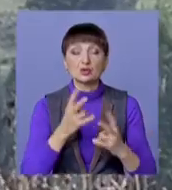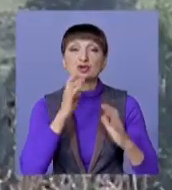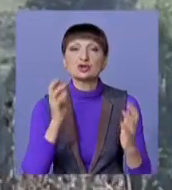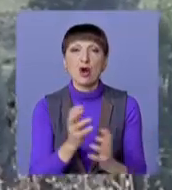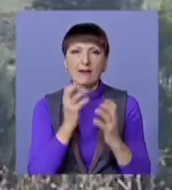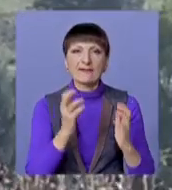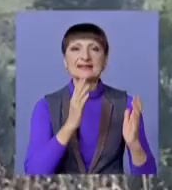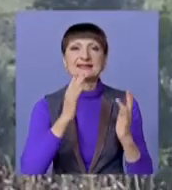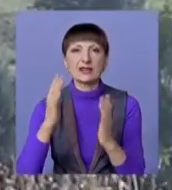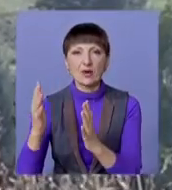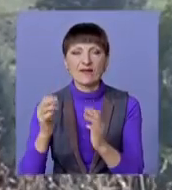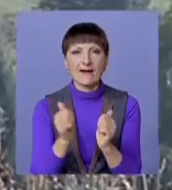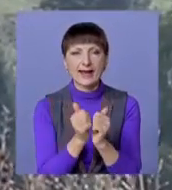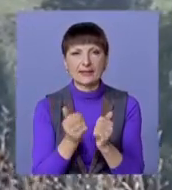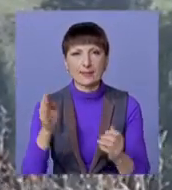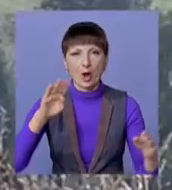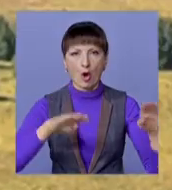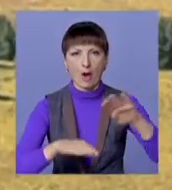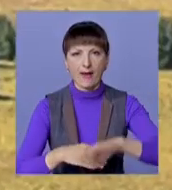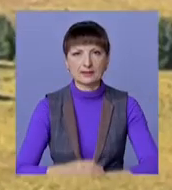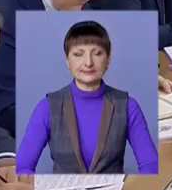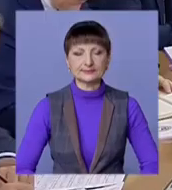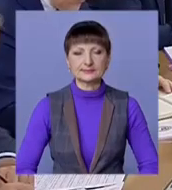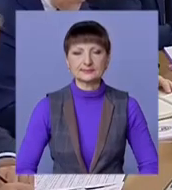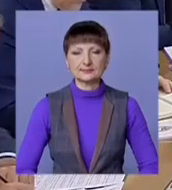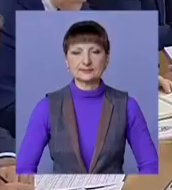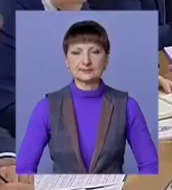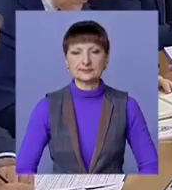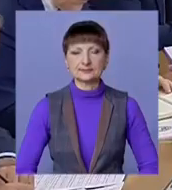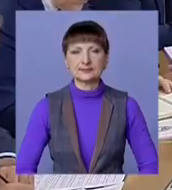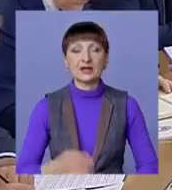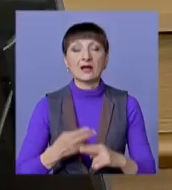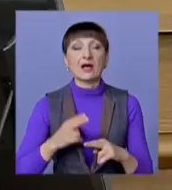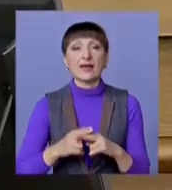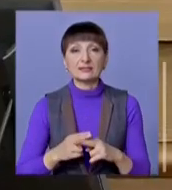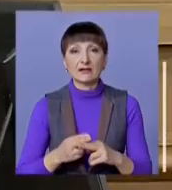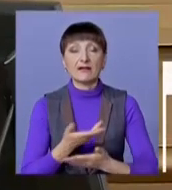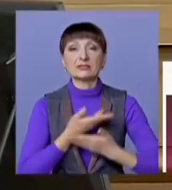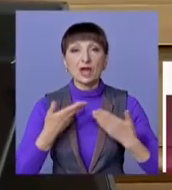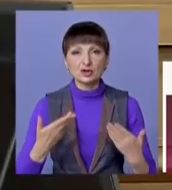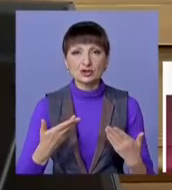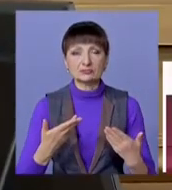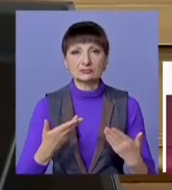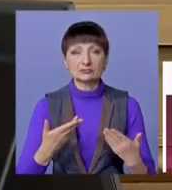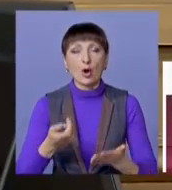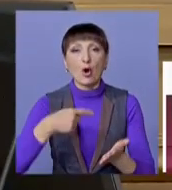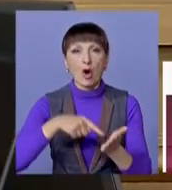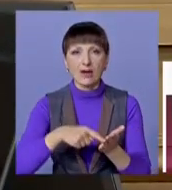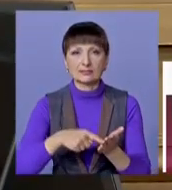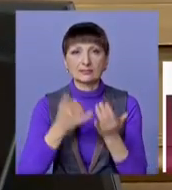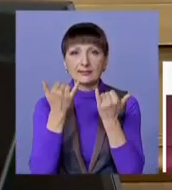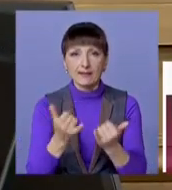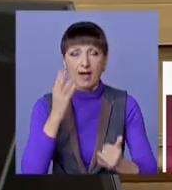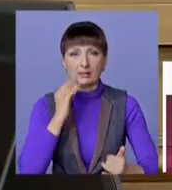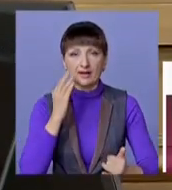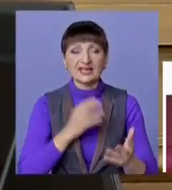сохранения садов в предгорьях Заилийского Алатау. Это же достояние нашего города, Алматы,